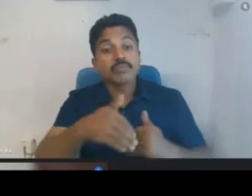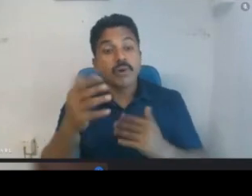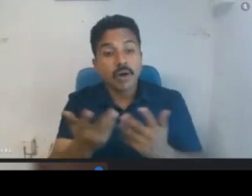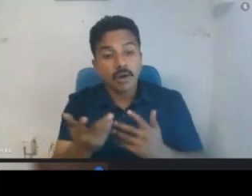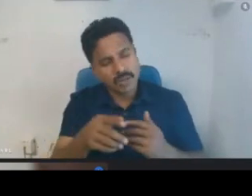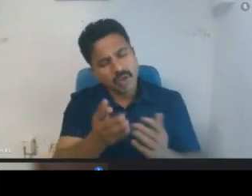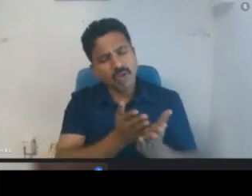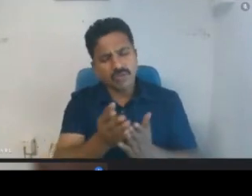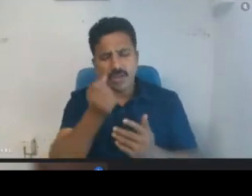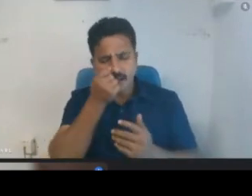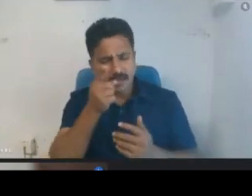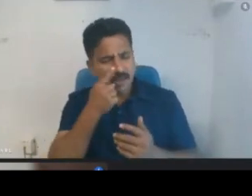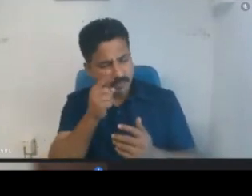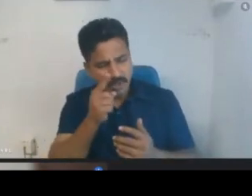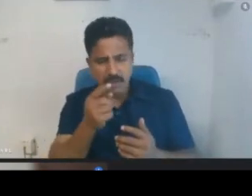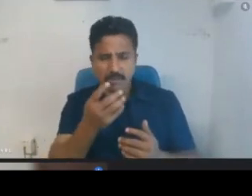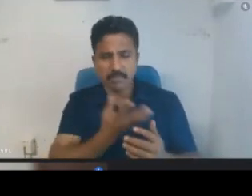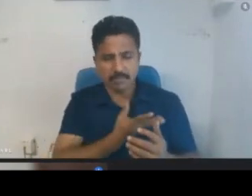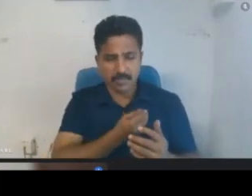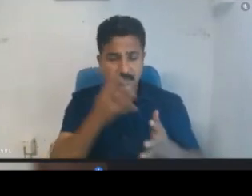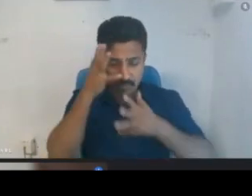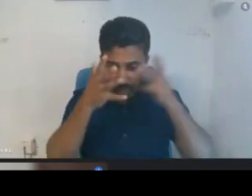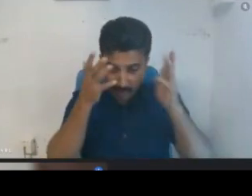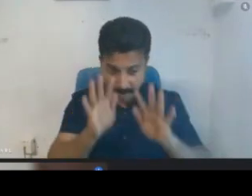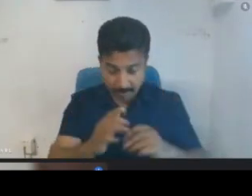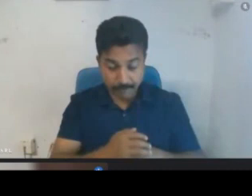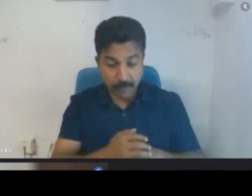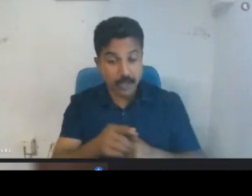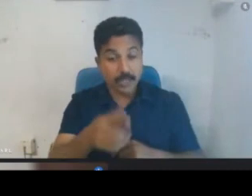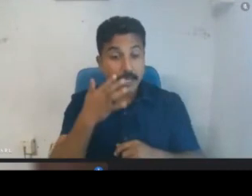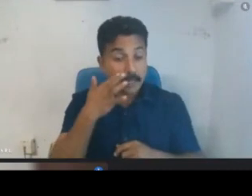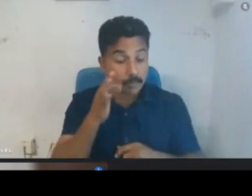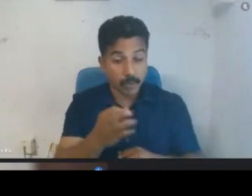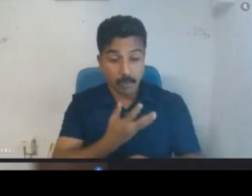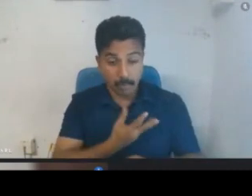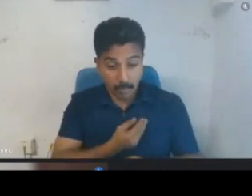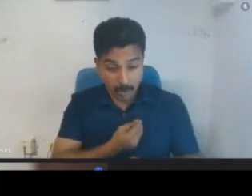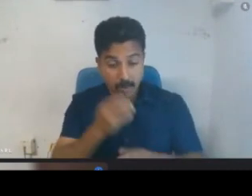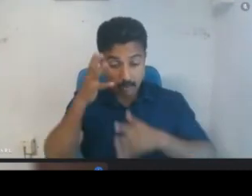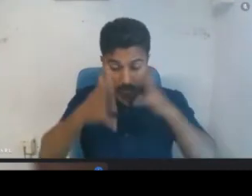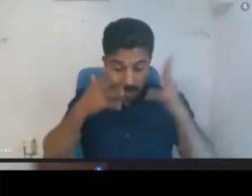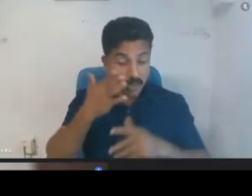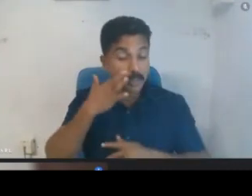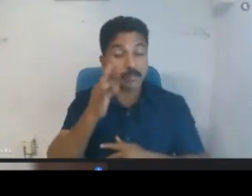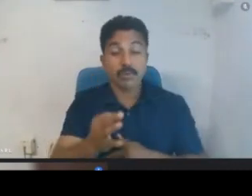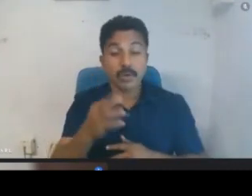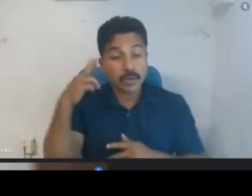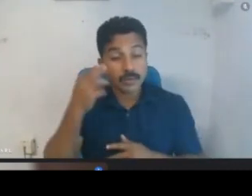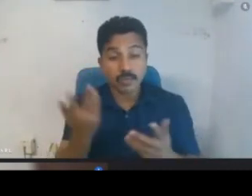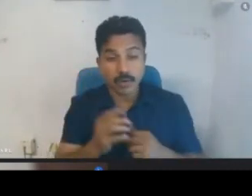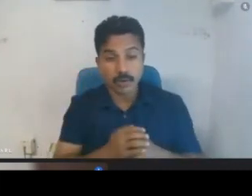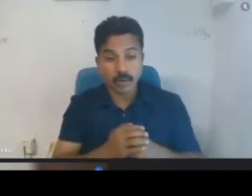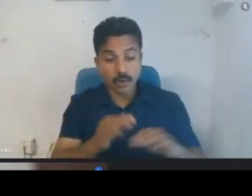നടക്കുന്ന ഒരു പ്രക്രിയയാണ്. പിന്നെ ഏറ്റവും നിങ്ങളുടെ ഒരു ഭയത്തിൻ്റെയും ആശങ്കയുടെയും ഏറ്റവും പ്രധാനപ്പെട്ട ഒരു കാര്യം എന്ന് പറഞ്ഞാൽ